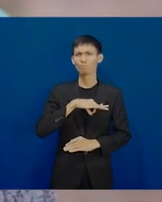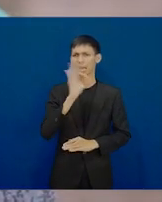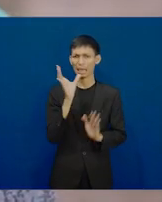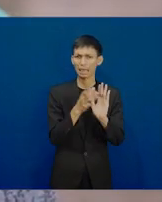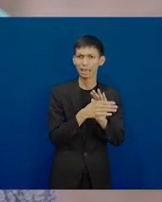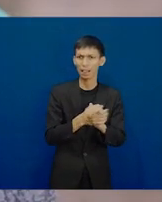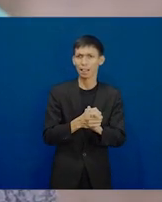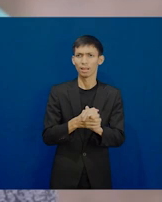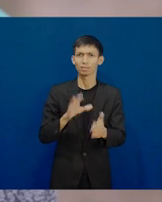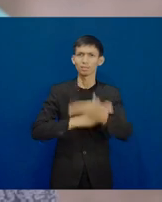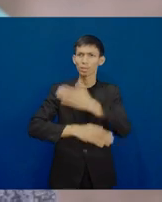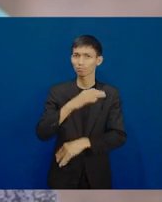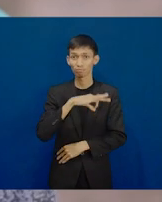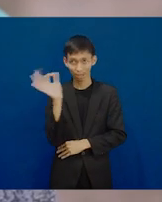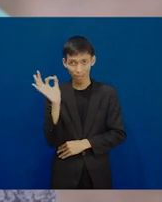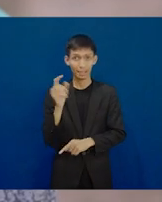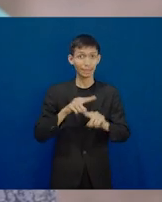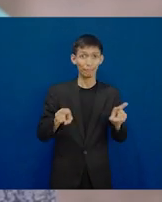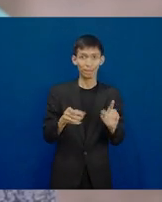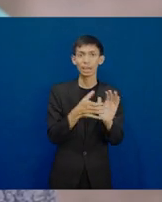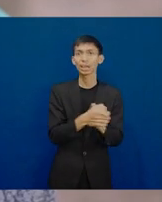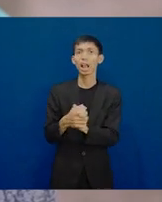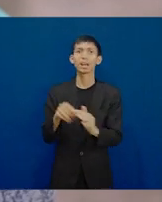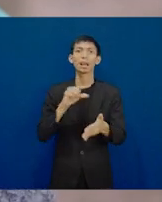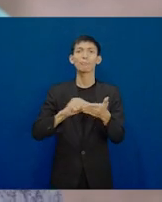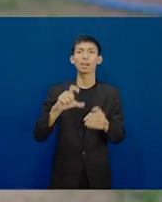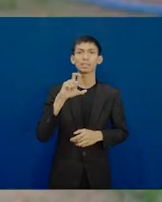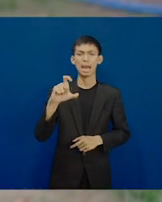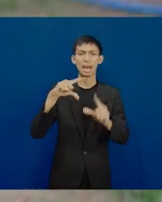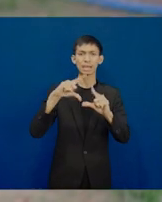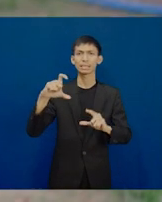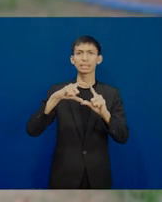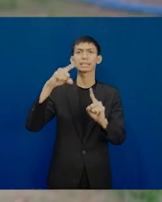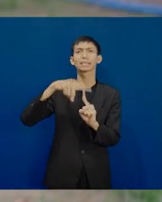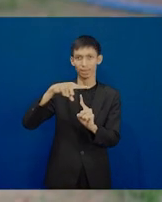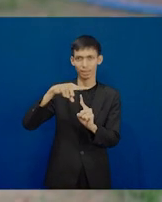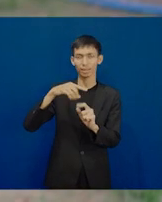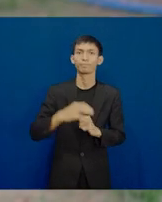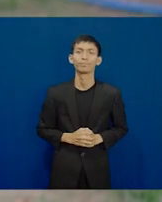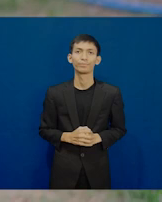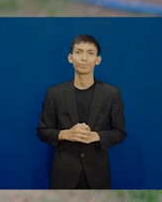sini tidak dikenal sebagai diabel kami di sini dikenal sebagai